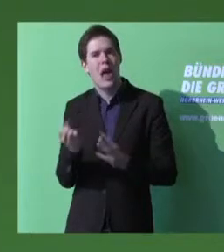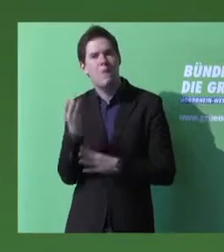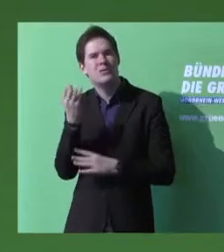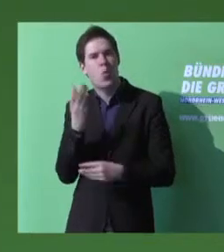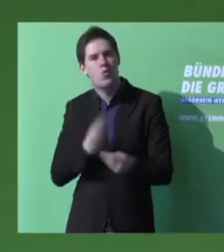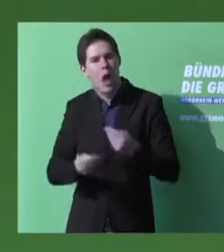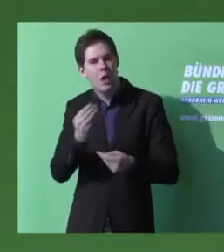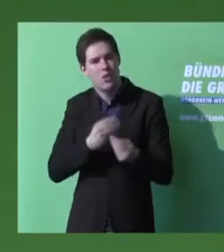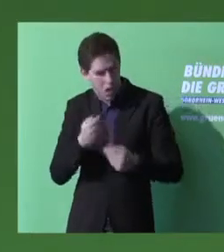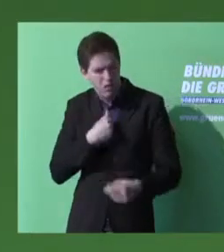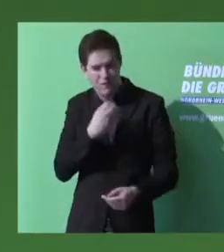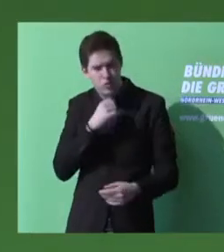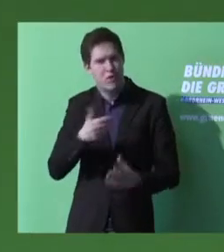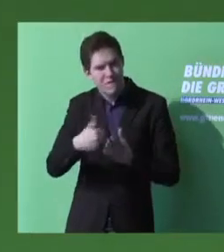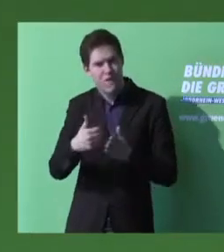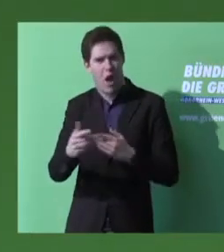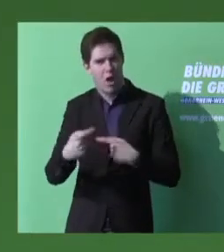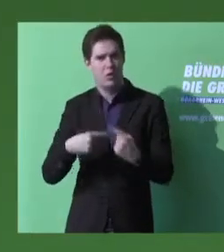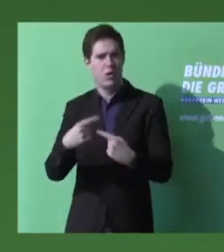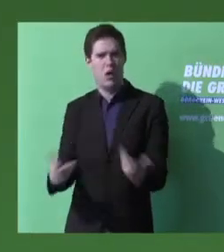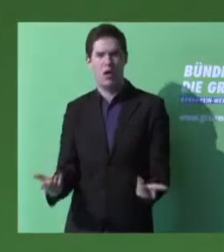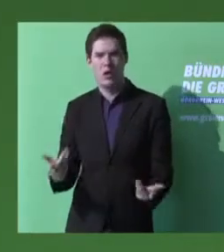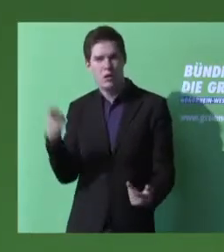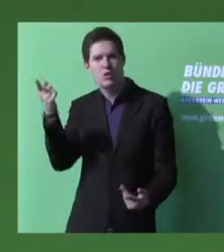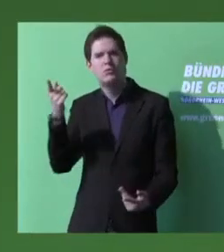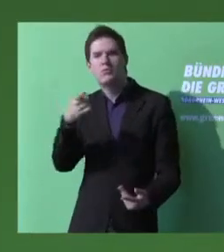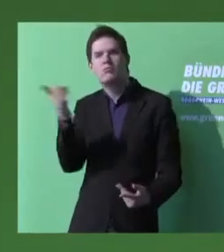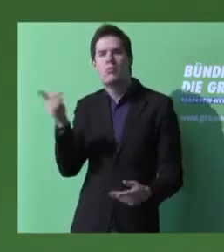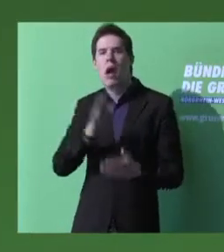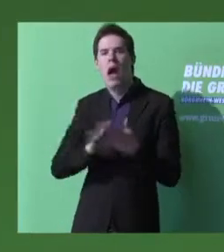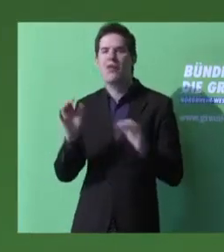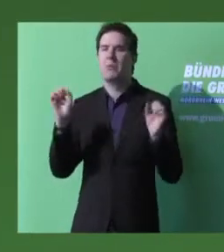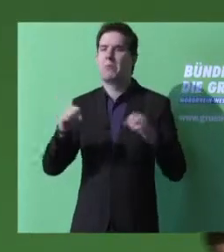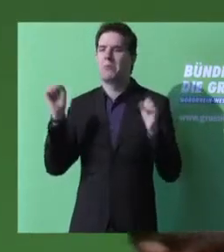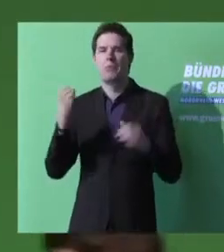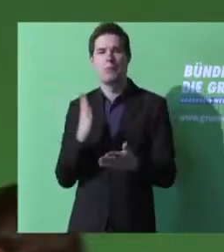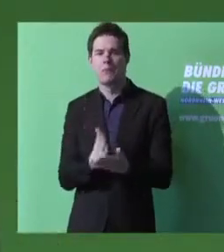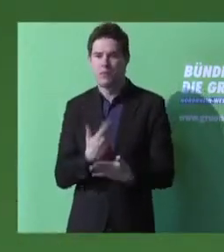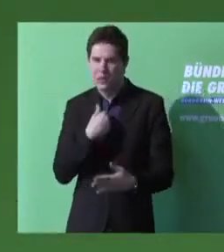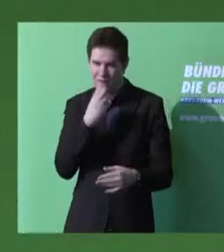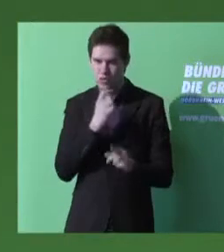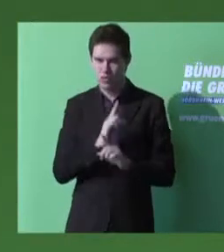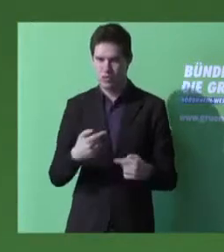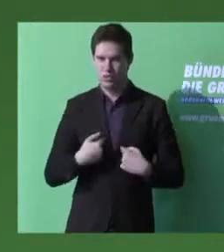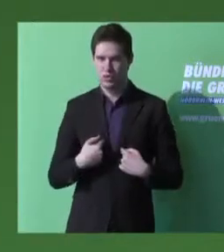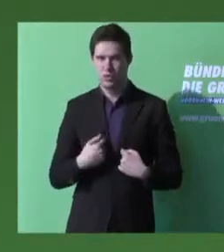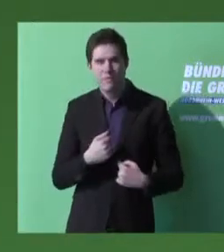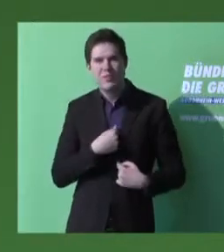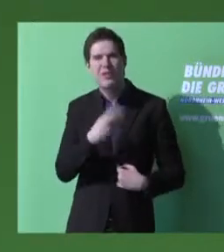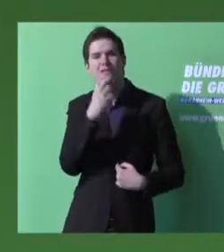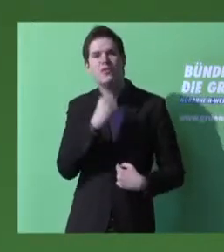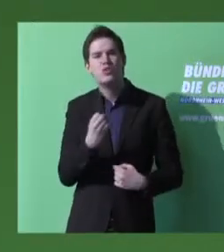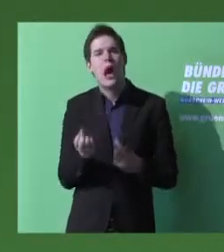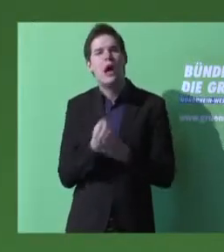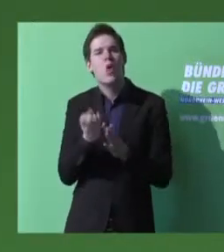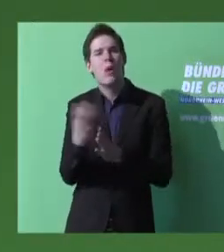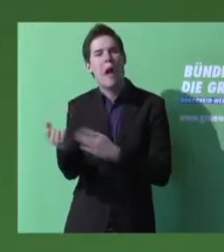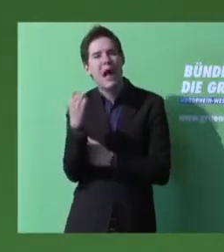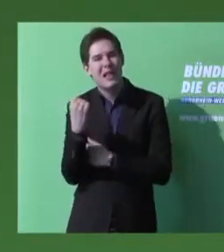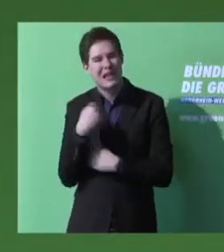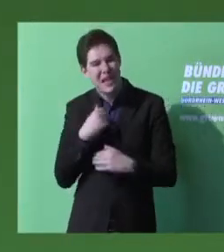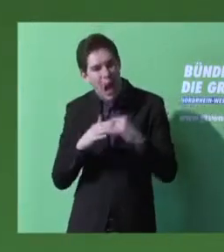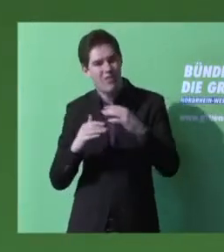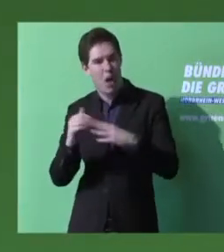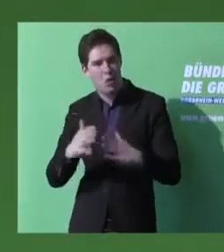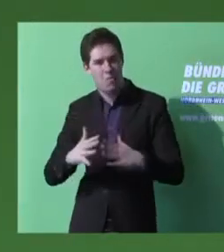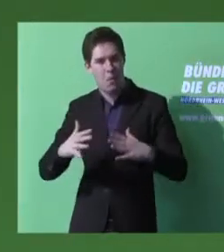und Liberalen einfach da abgenickt haben. Wir wollen den Ausbau der Erneuerbaren beschleunigen und wir wollen, anders